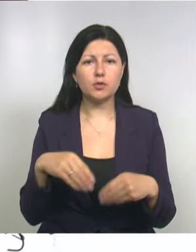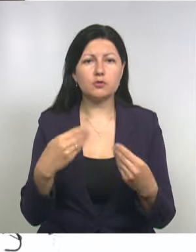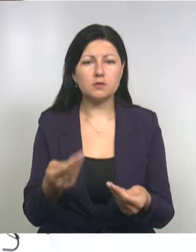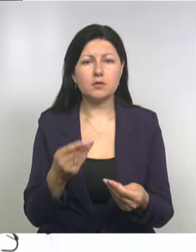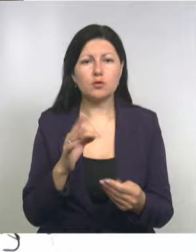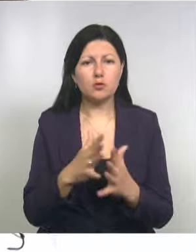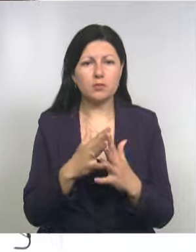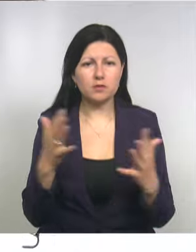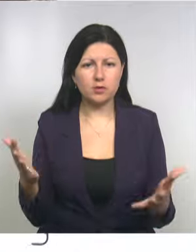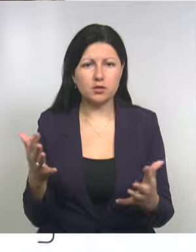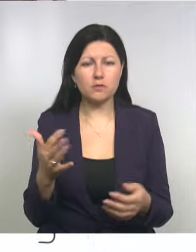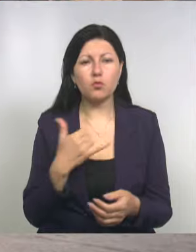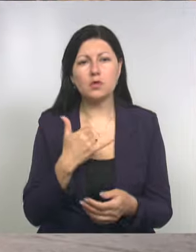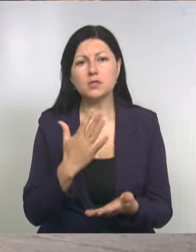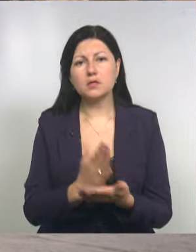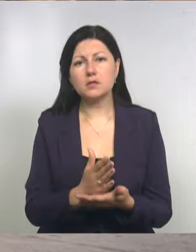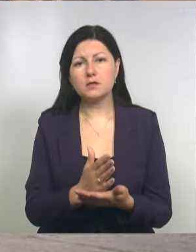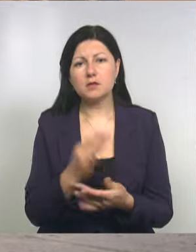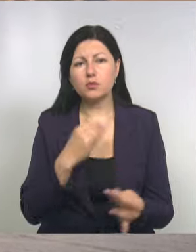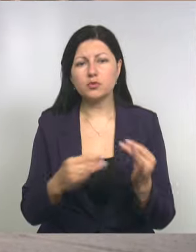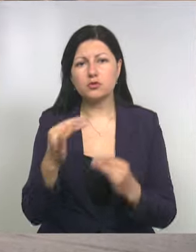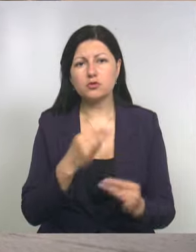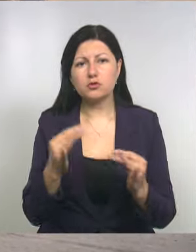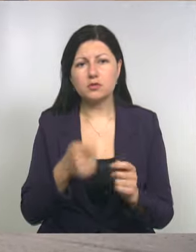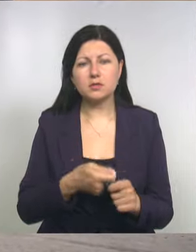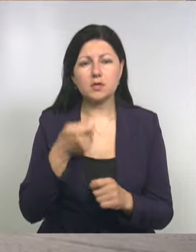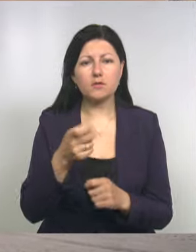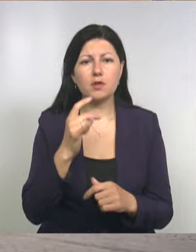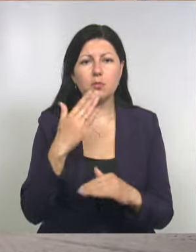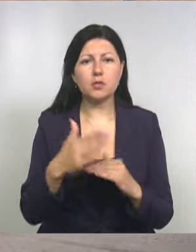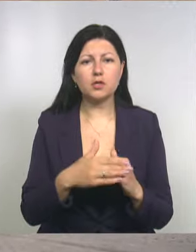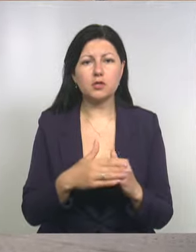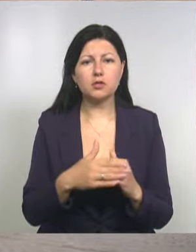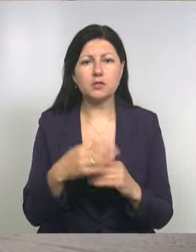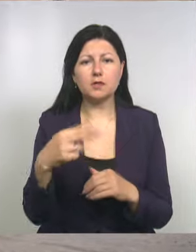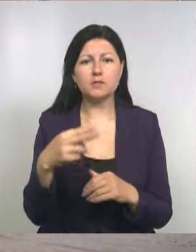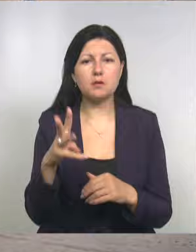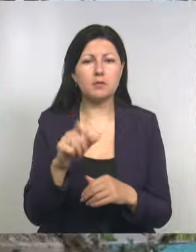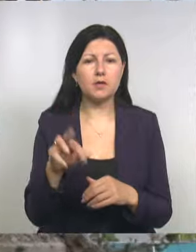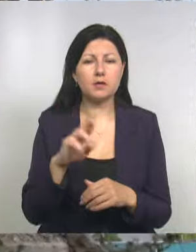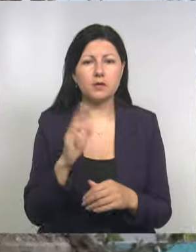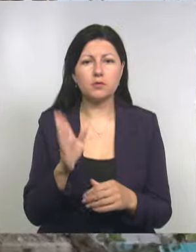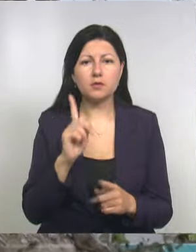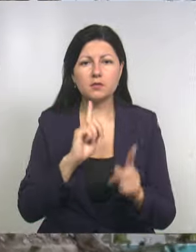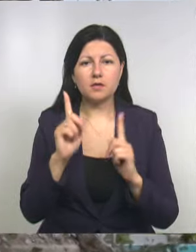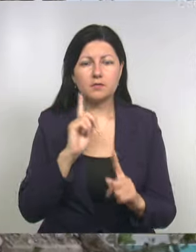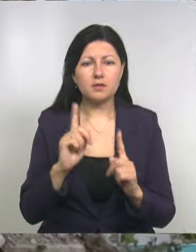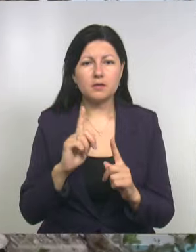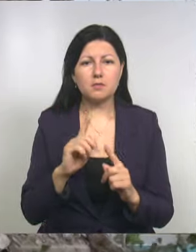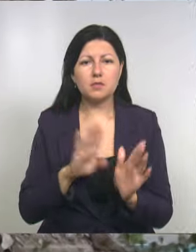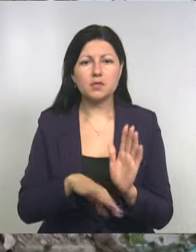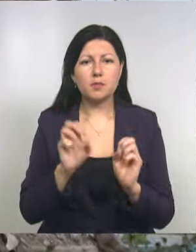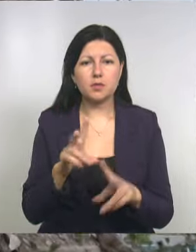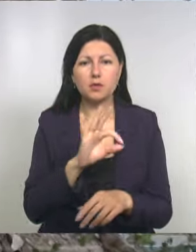мирового большинства. У нас есть заявленное, по крайней мере, обсуждение на ближайшее, не на, по-моему, на 20 мая, заявлено заседание Совета Безопасности ООН,